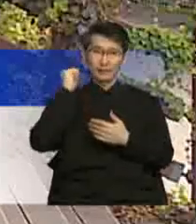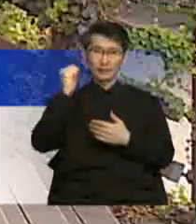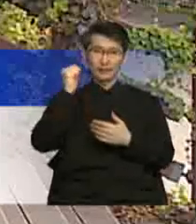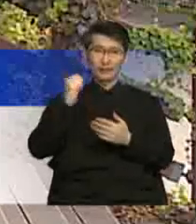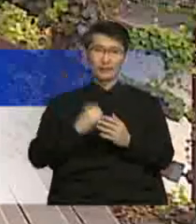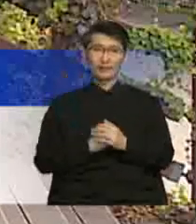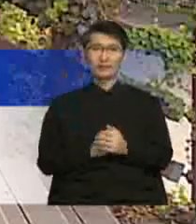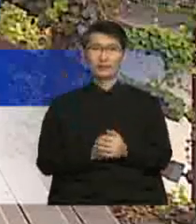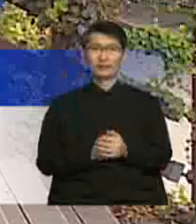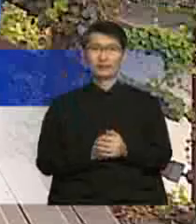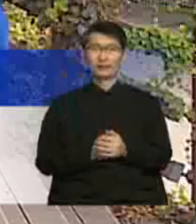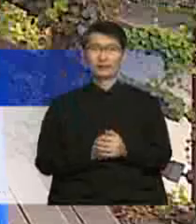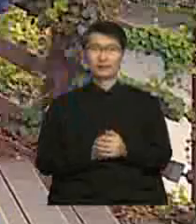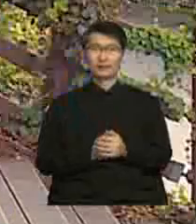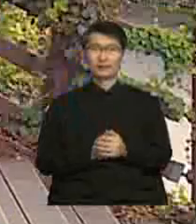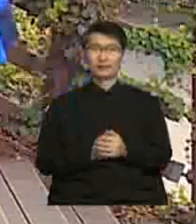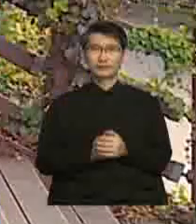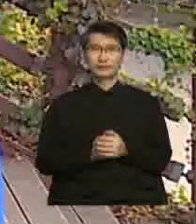셋! 네.